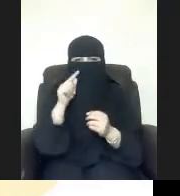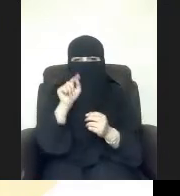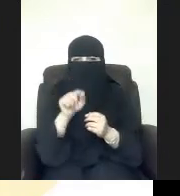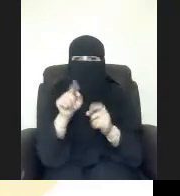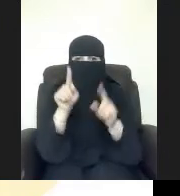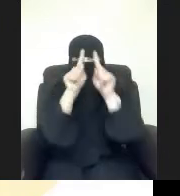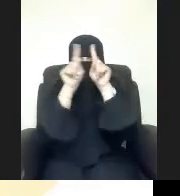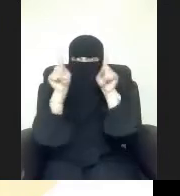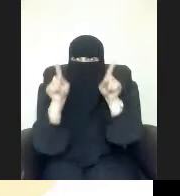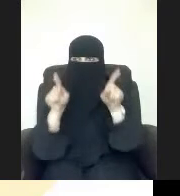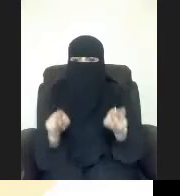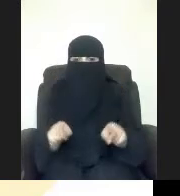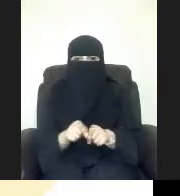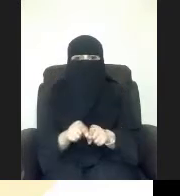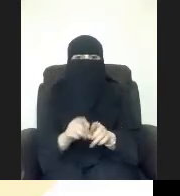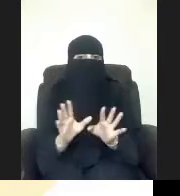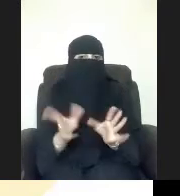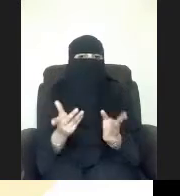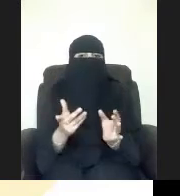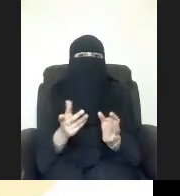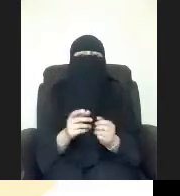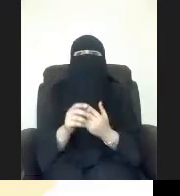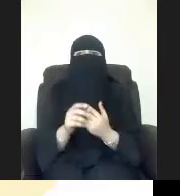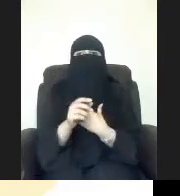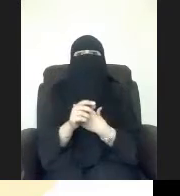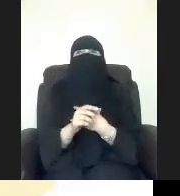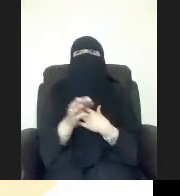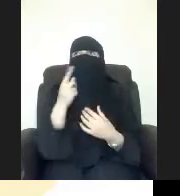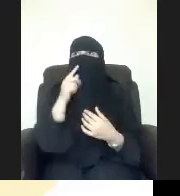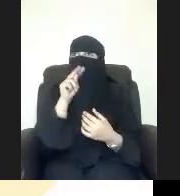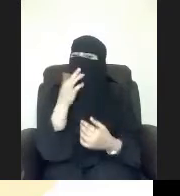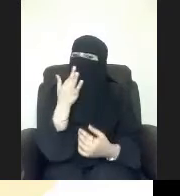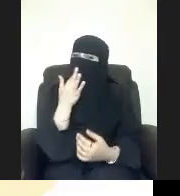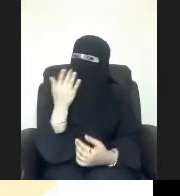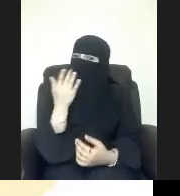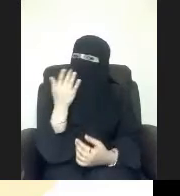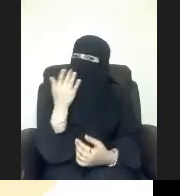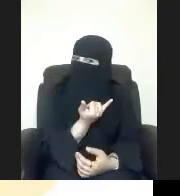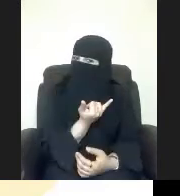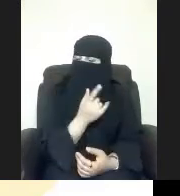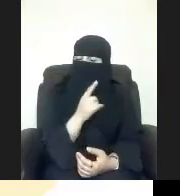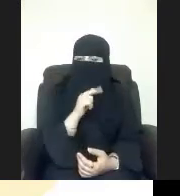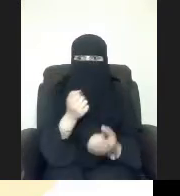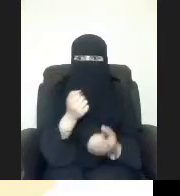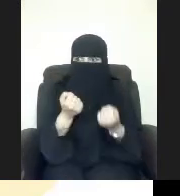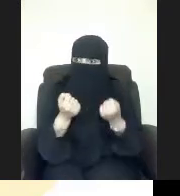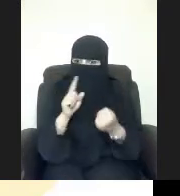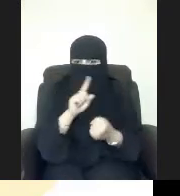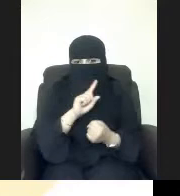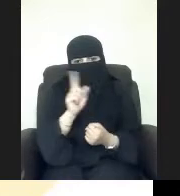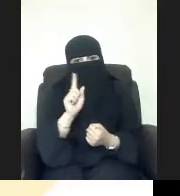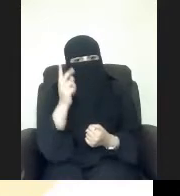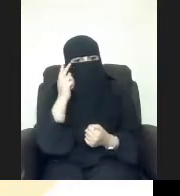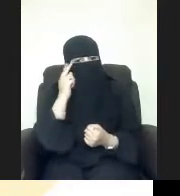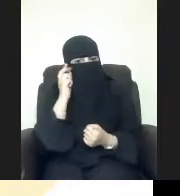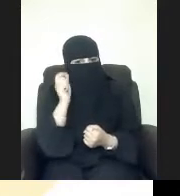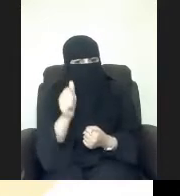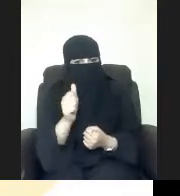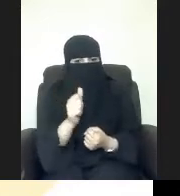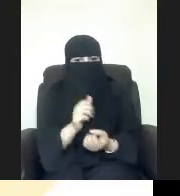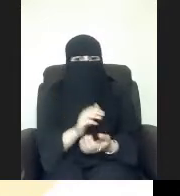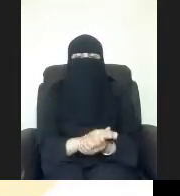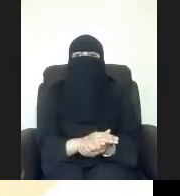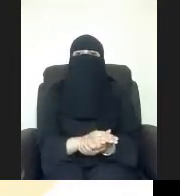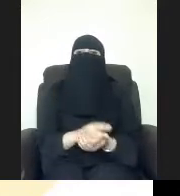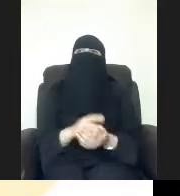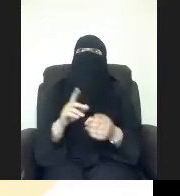جرافيك والأمور هذه لابد أني أراعيها، لابد أني أراعي كذلك الأساس النفسي الذي يتبناه المصمم. فمن